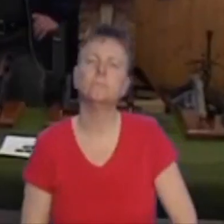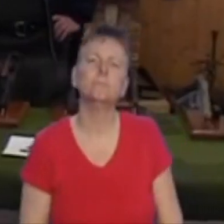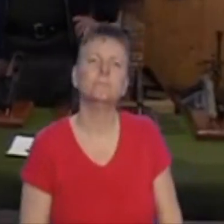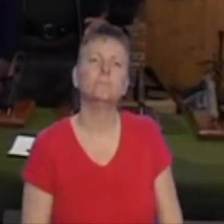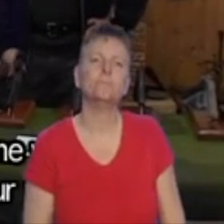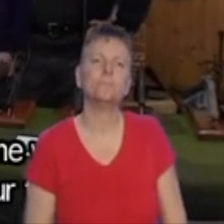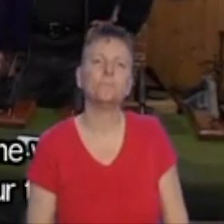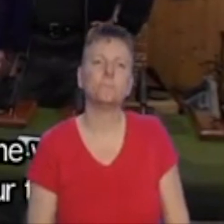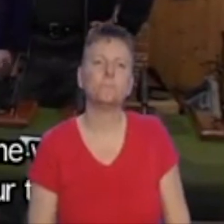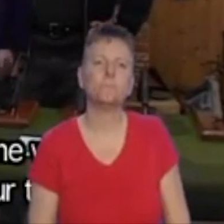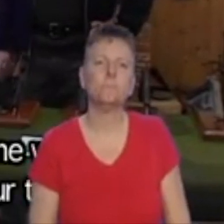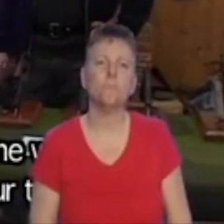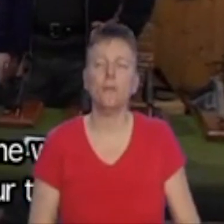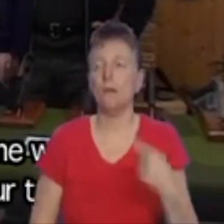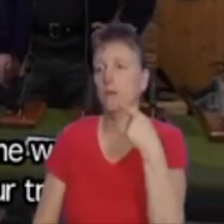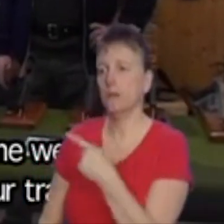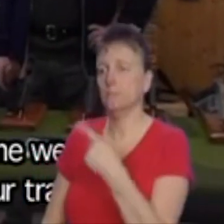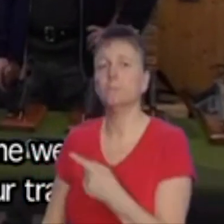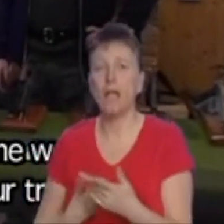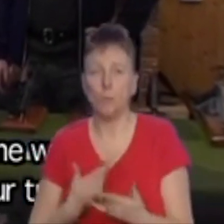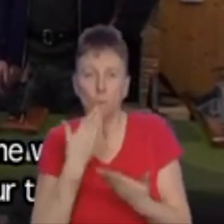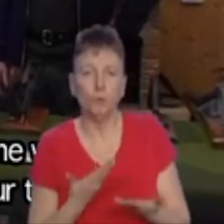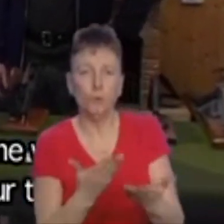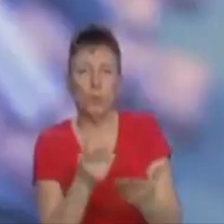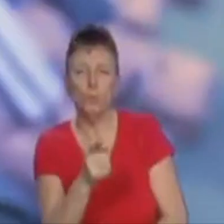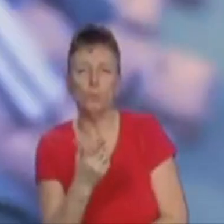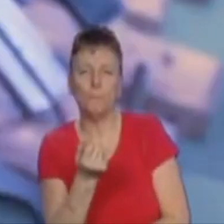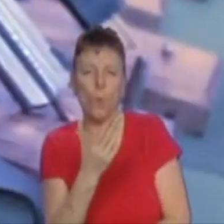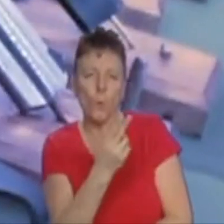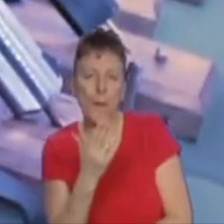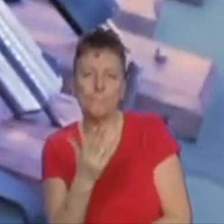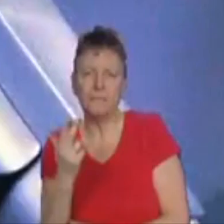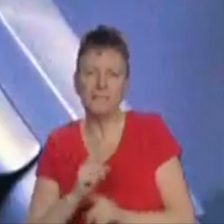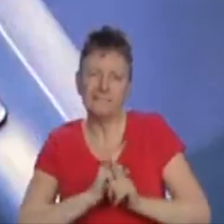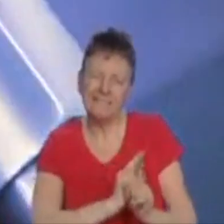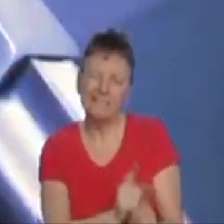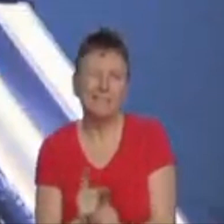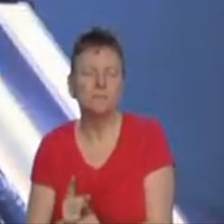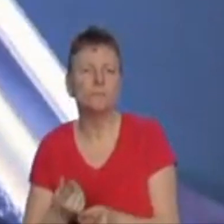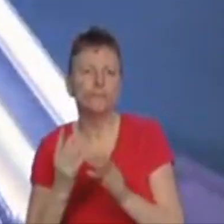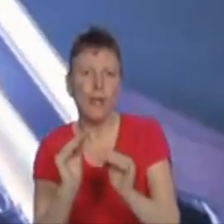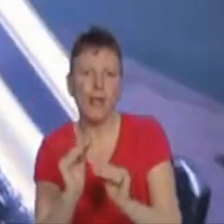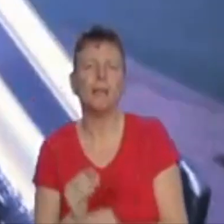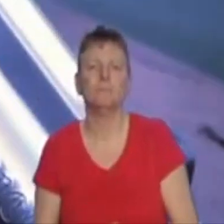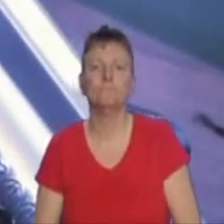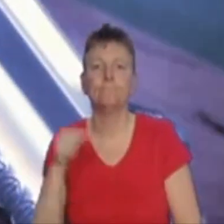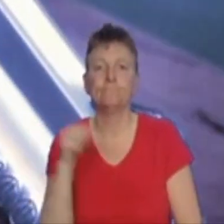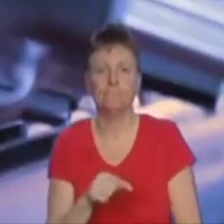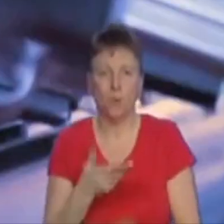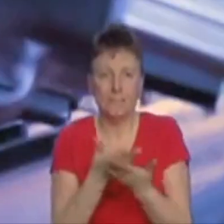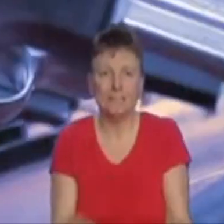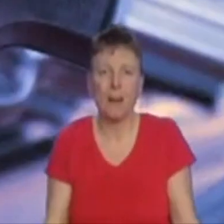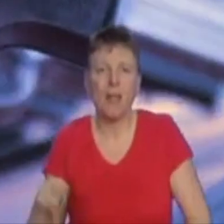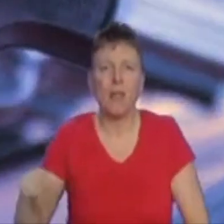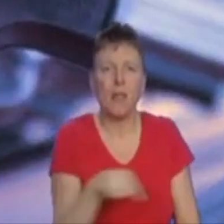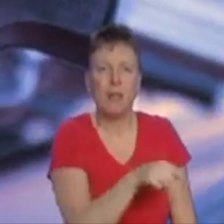Je vais vous présenter quelques armes qui sont destinées à votre formation. On display are a selection of revolvers and pistols. Revolvers